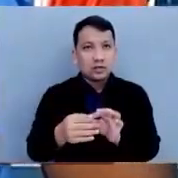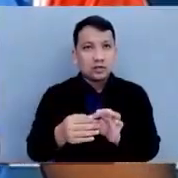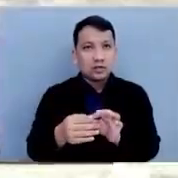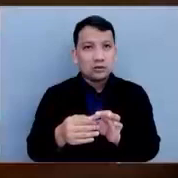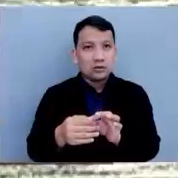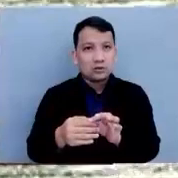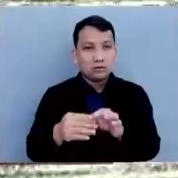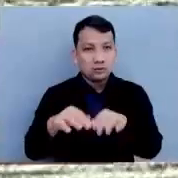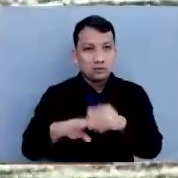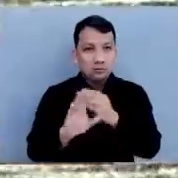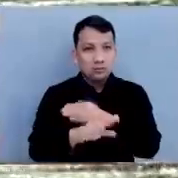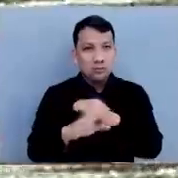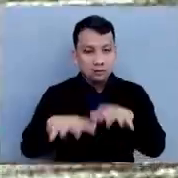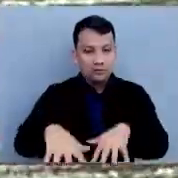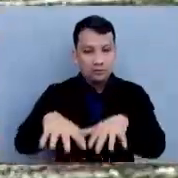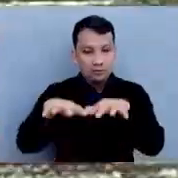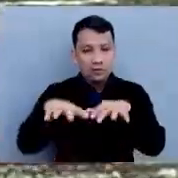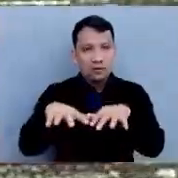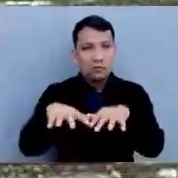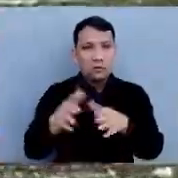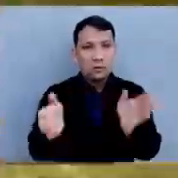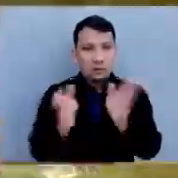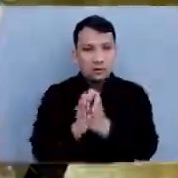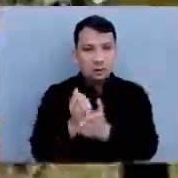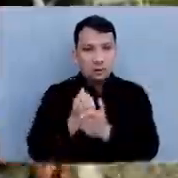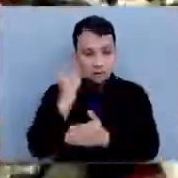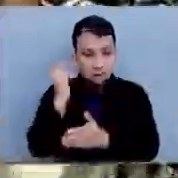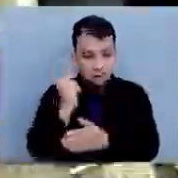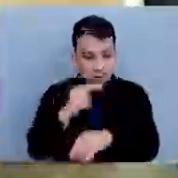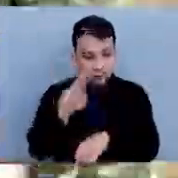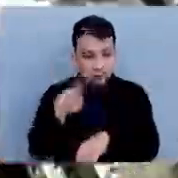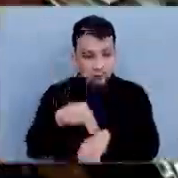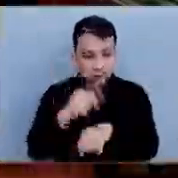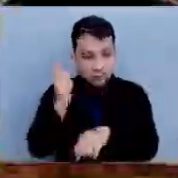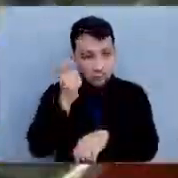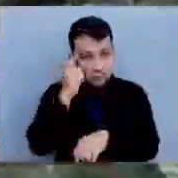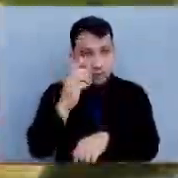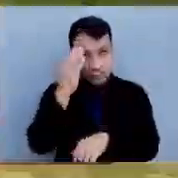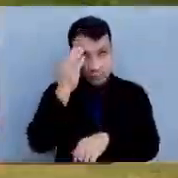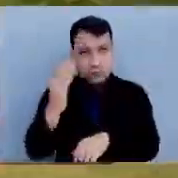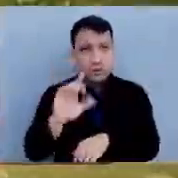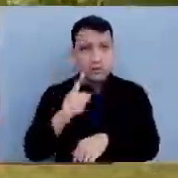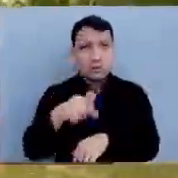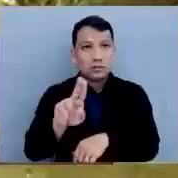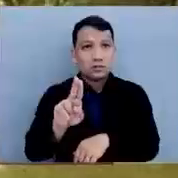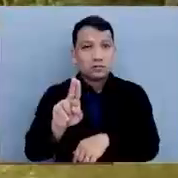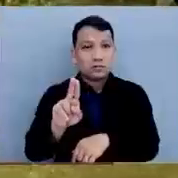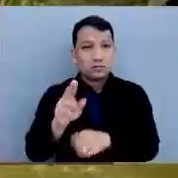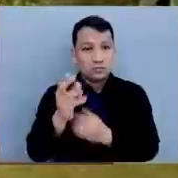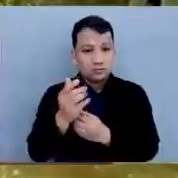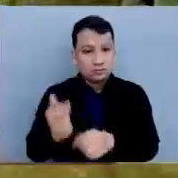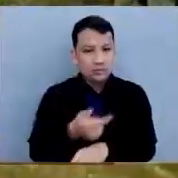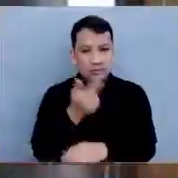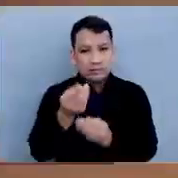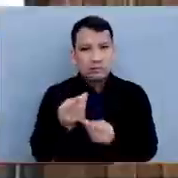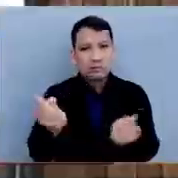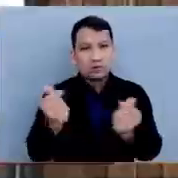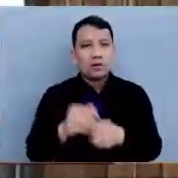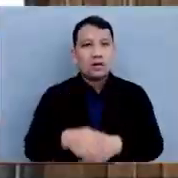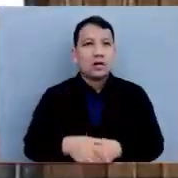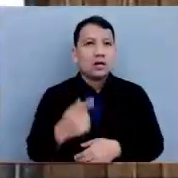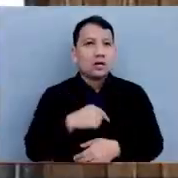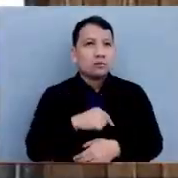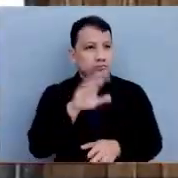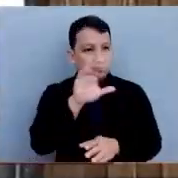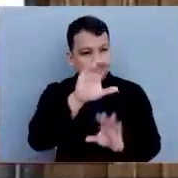flooding. Humihingi na ng tulong sa national government ang Bulacan LGU para sa pangmatagalang solusyon. Pero more on ang